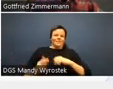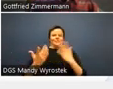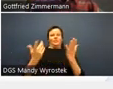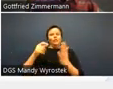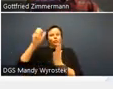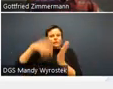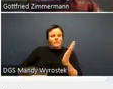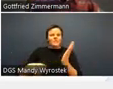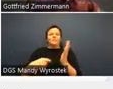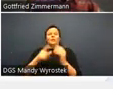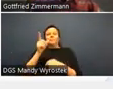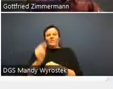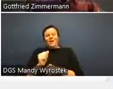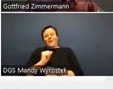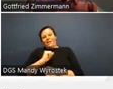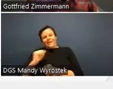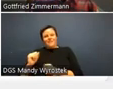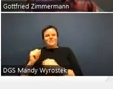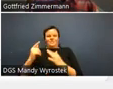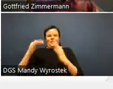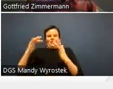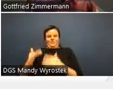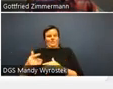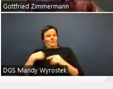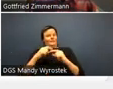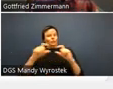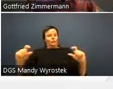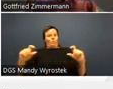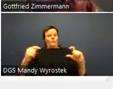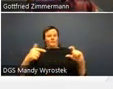Tastaturkürzel. Zwei Seite, Fußnotenbereich, bearbeiten.